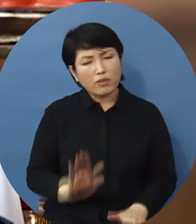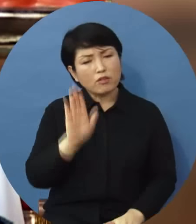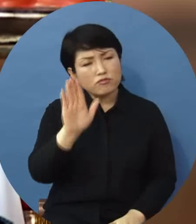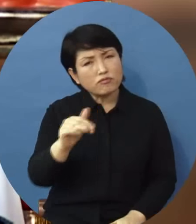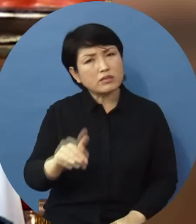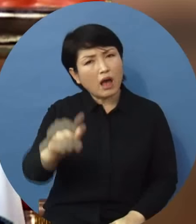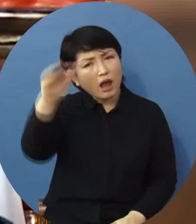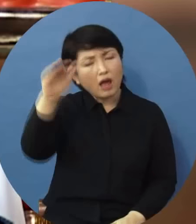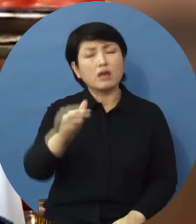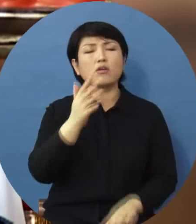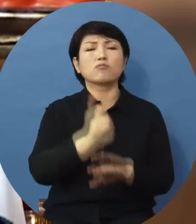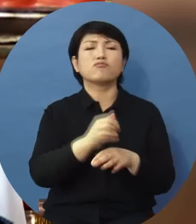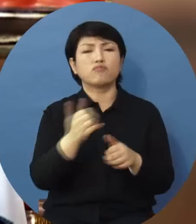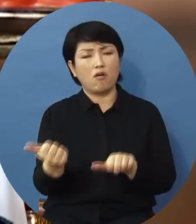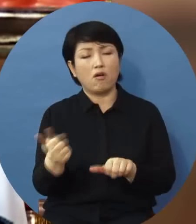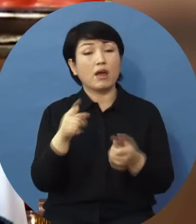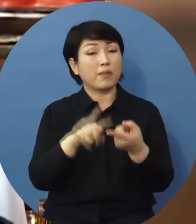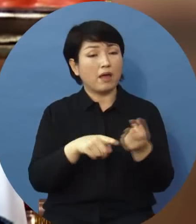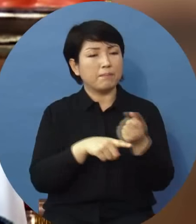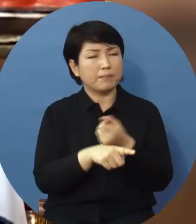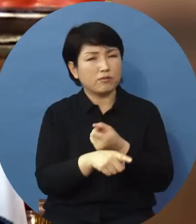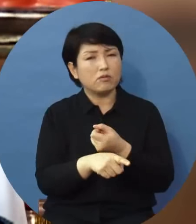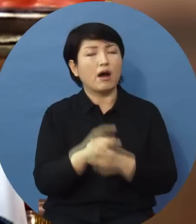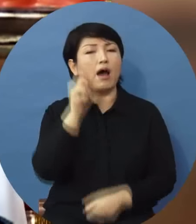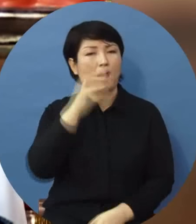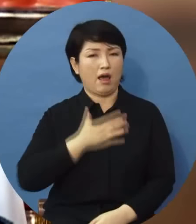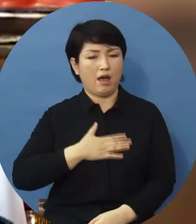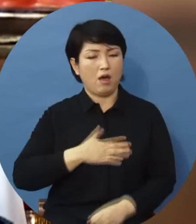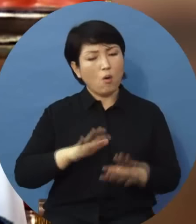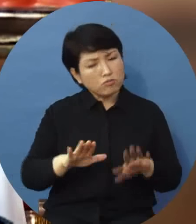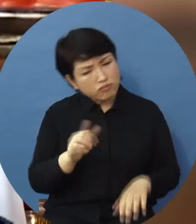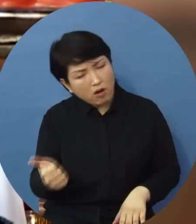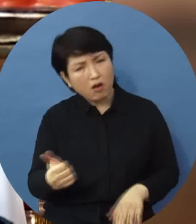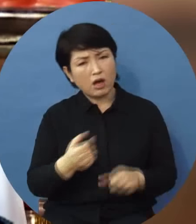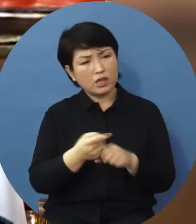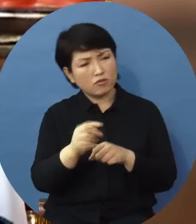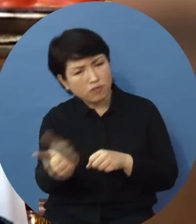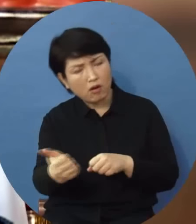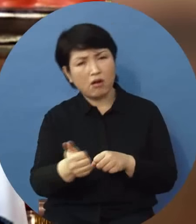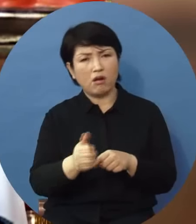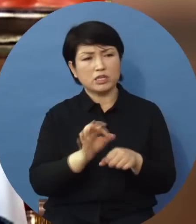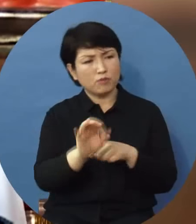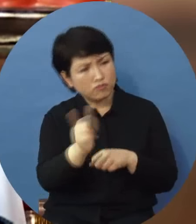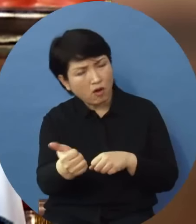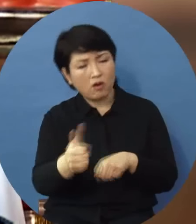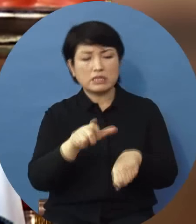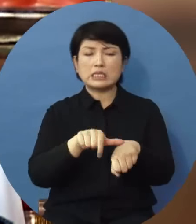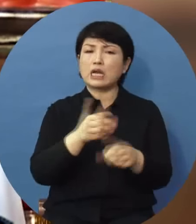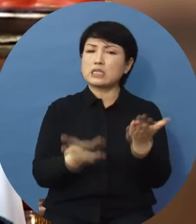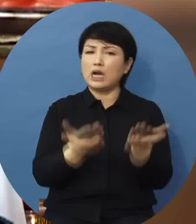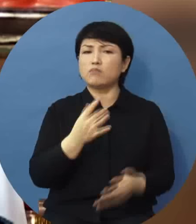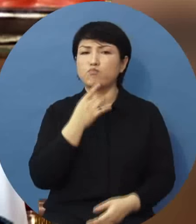마련이라는 거. 그것이 오늘이나 내일이냐, 1년이냐 2년이냐 하는 약간의 시간 차이만